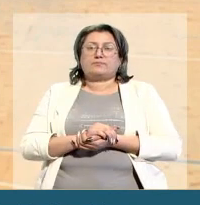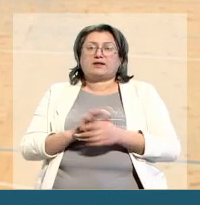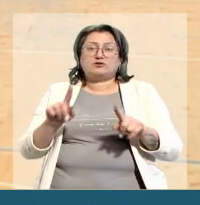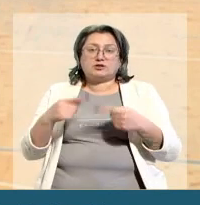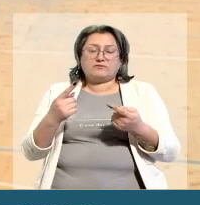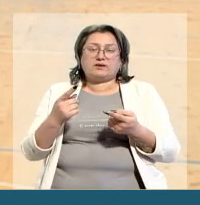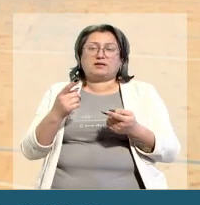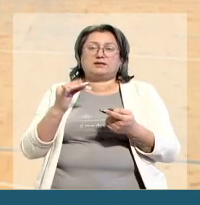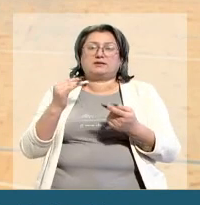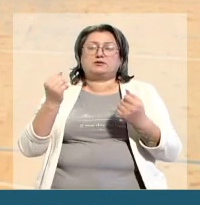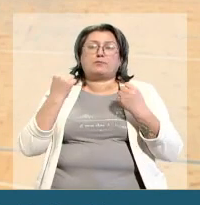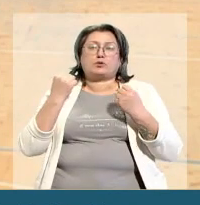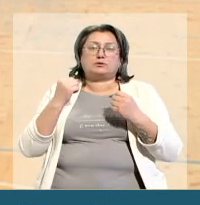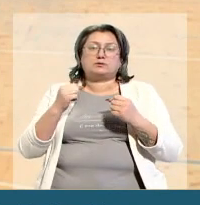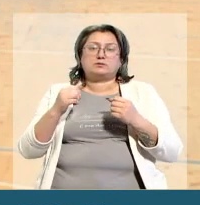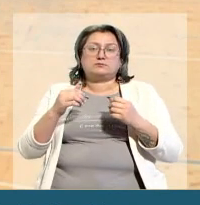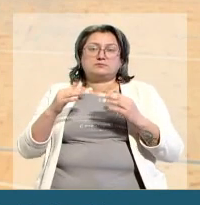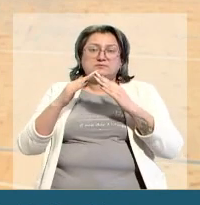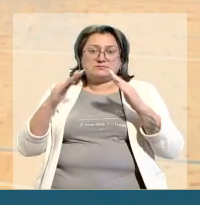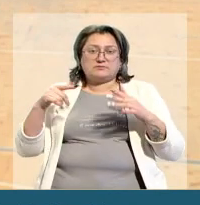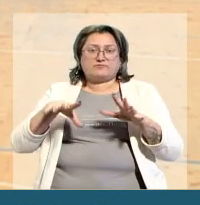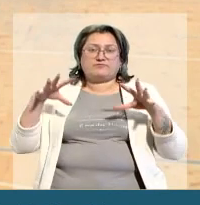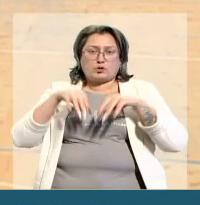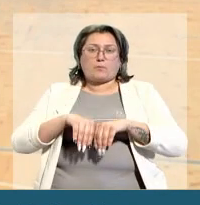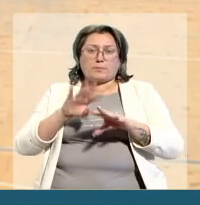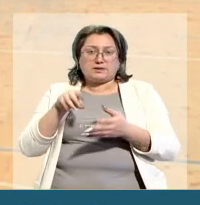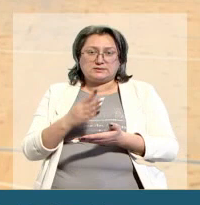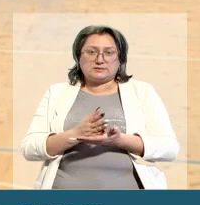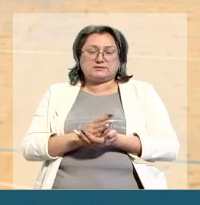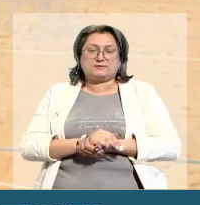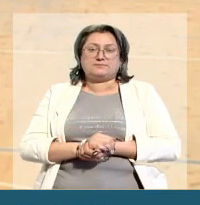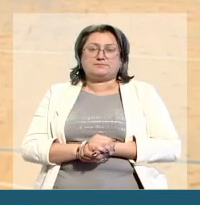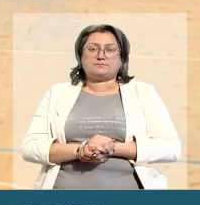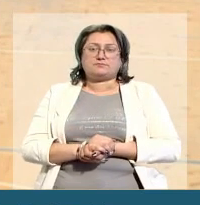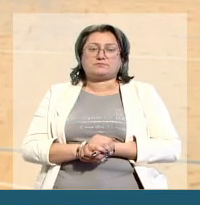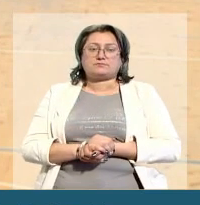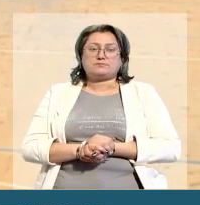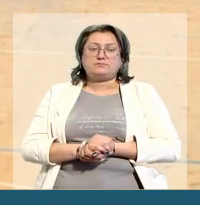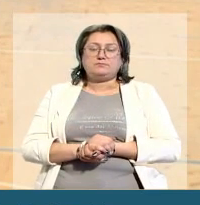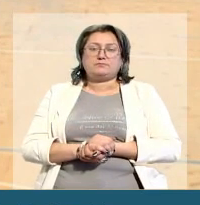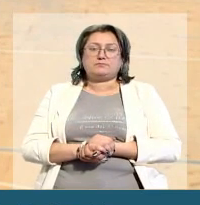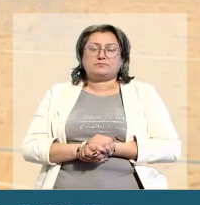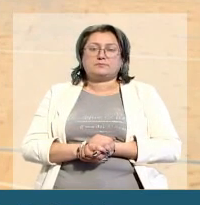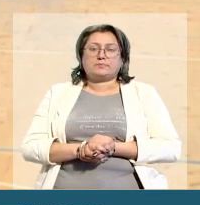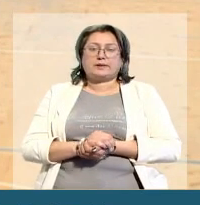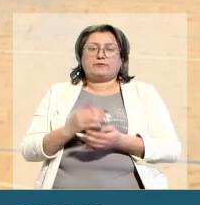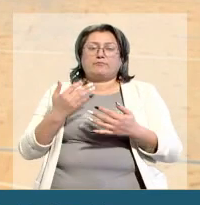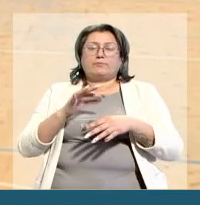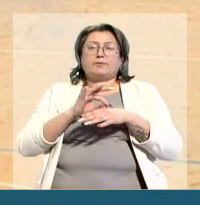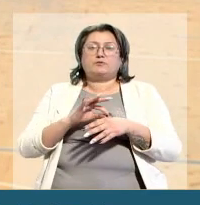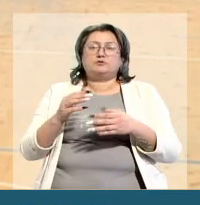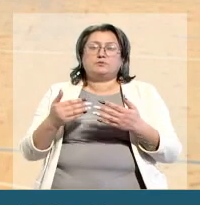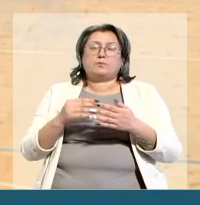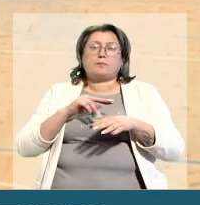оның ремонтының суммасы 279 миллион, биылғы жылы 6 айға созылды.